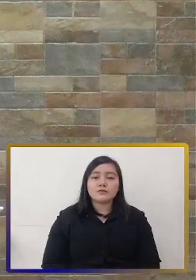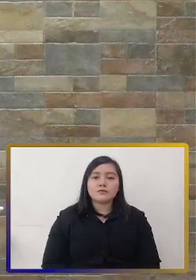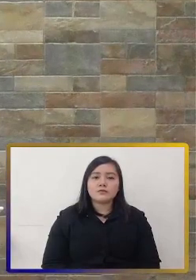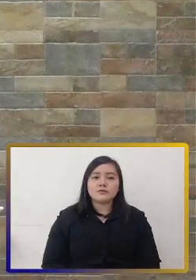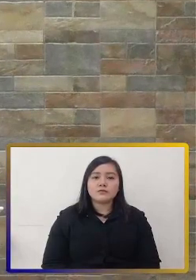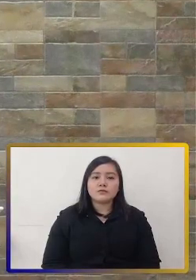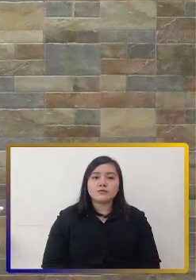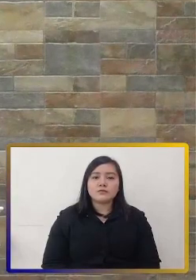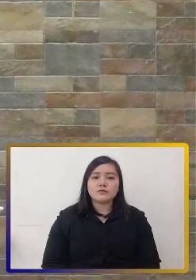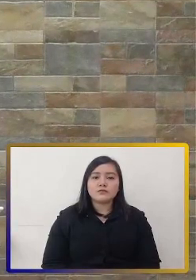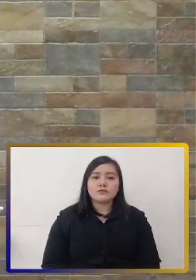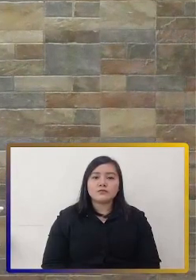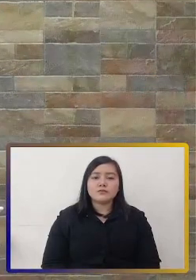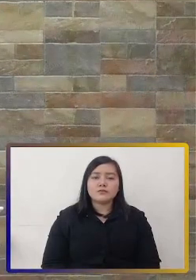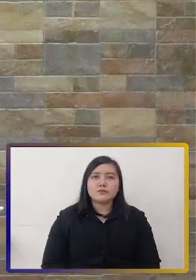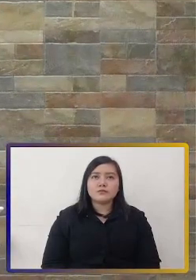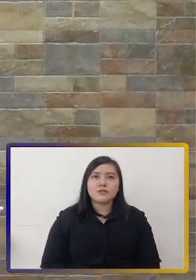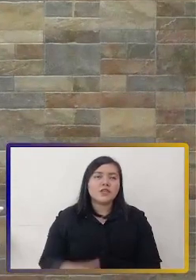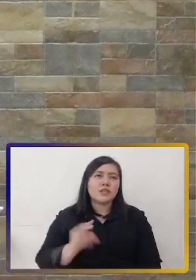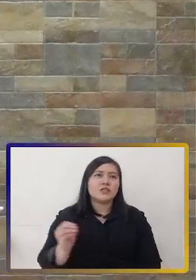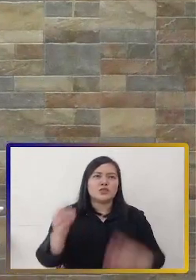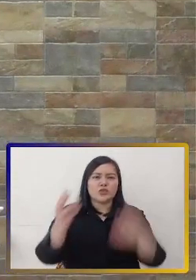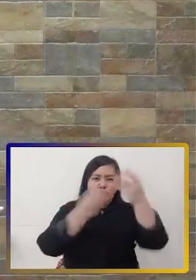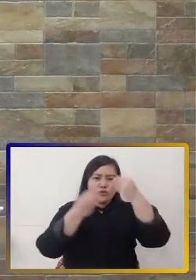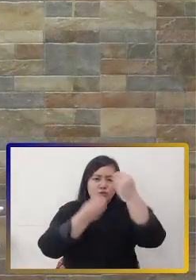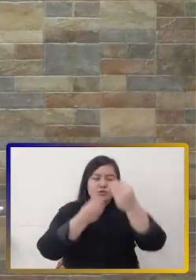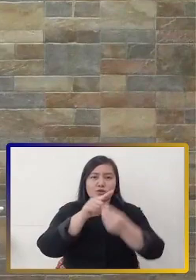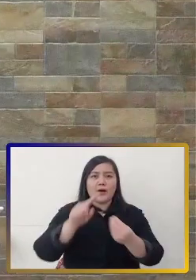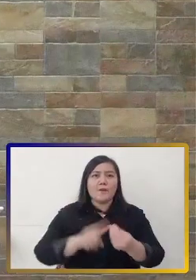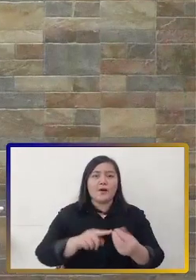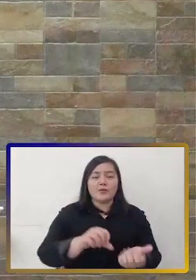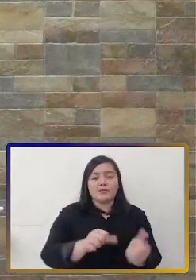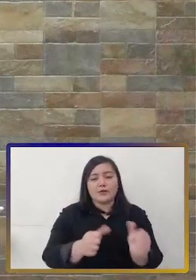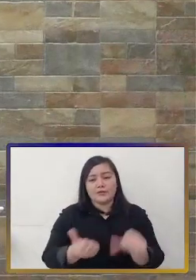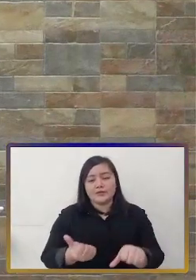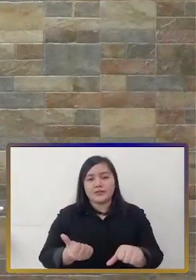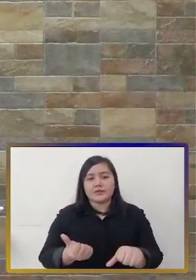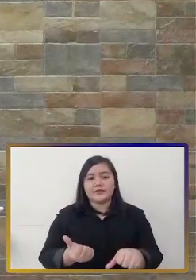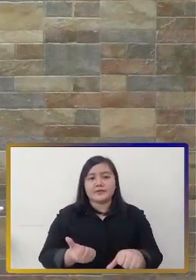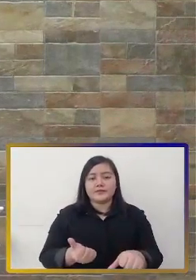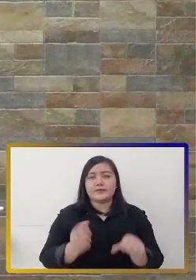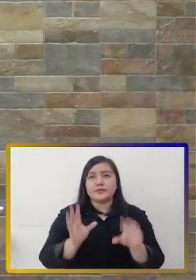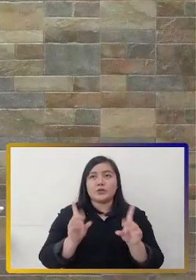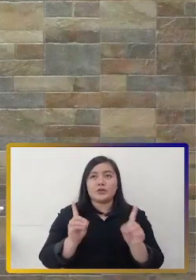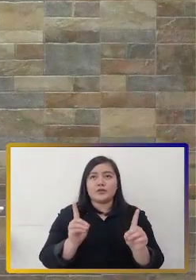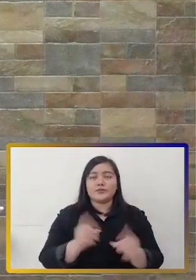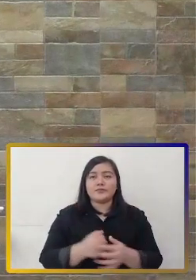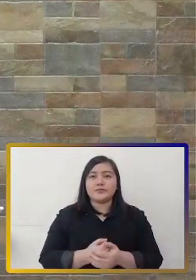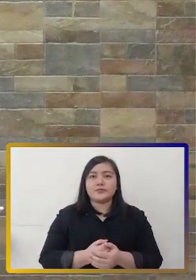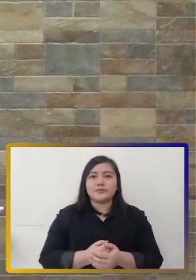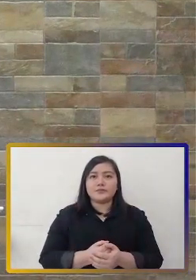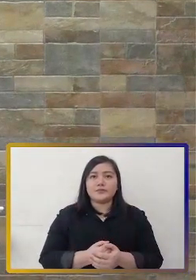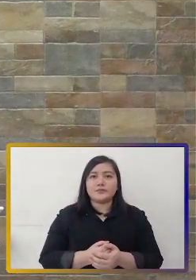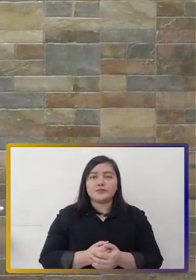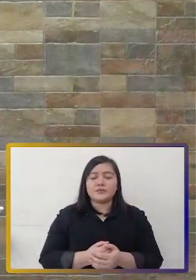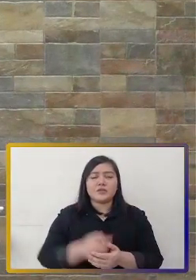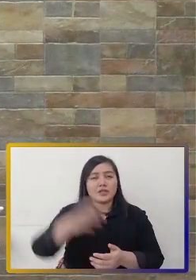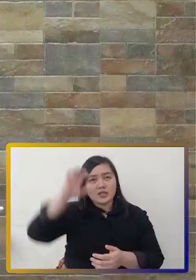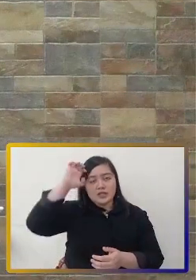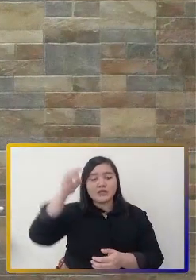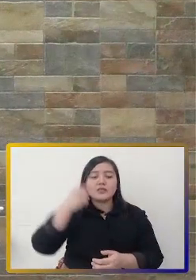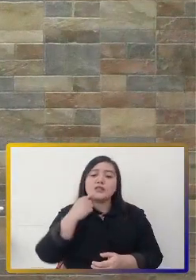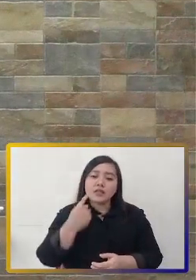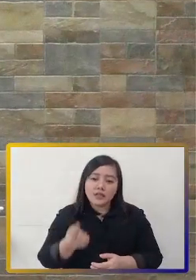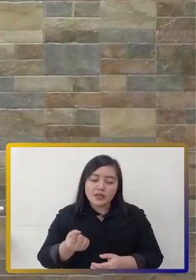regarding baptism. You see, isa po sa mga sinasabi niya po doon sa kanya pong mga letters, it ought to be accompanied with